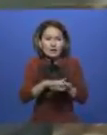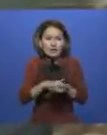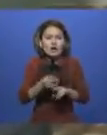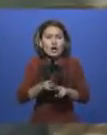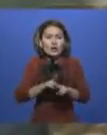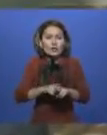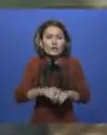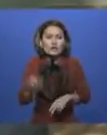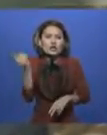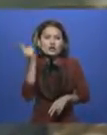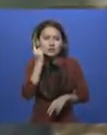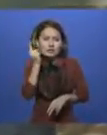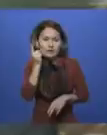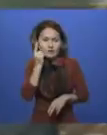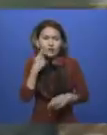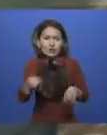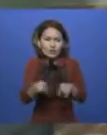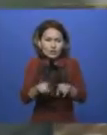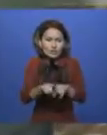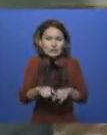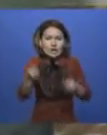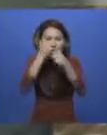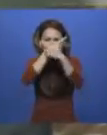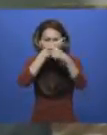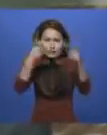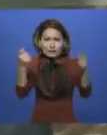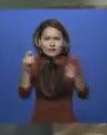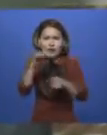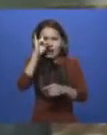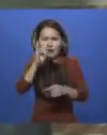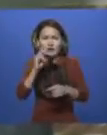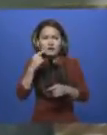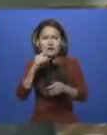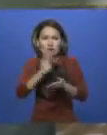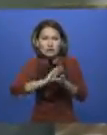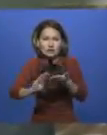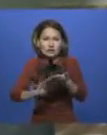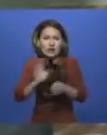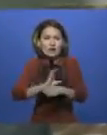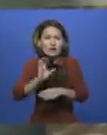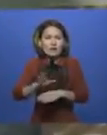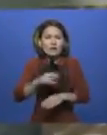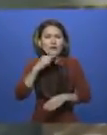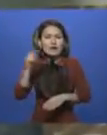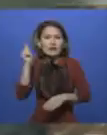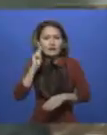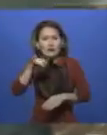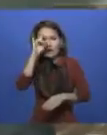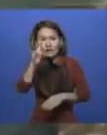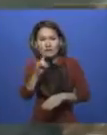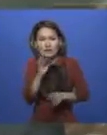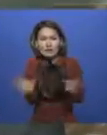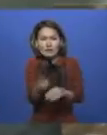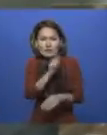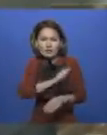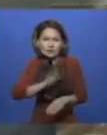азаматтар қол телефонын сөйлесу үшін ғана емес, ақпарат алу үшін де пайдаланады. Сондықтан жаңа жібек жолы қосымшасы арқылы Қытайды Қазақстанға, Қазақстанды